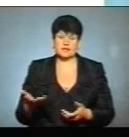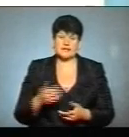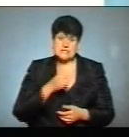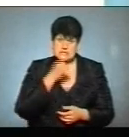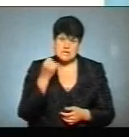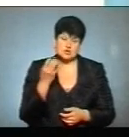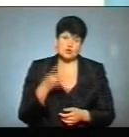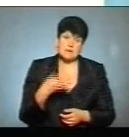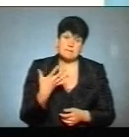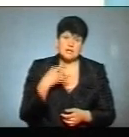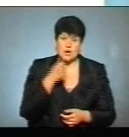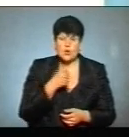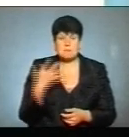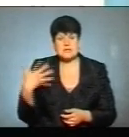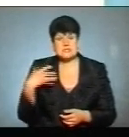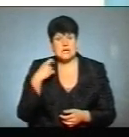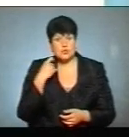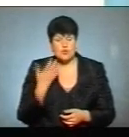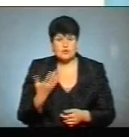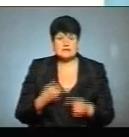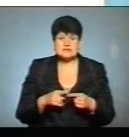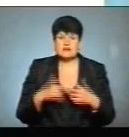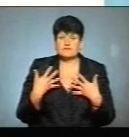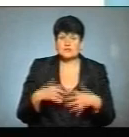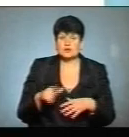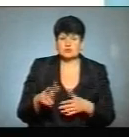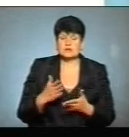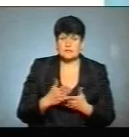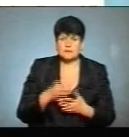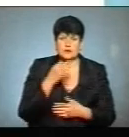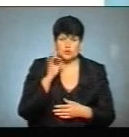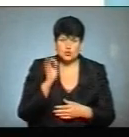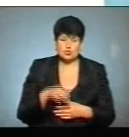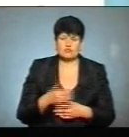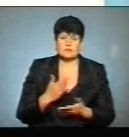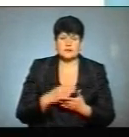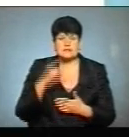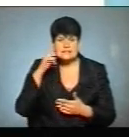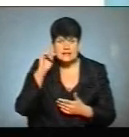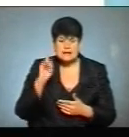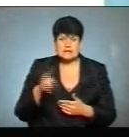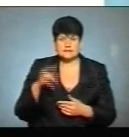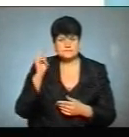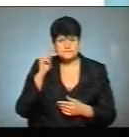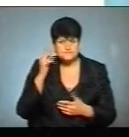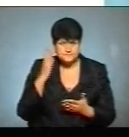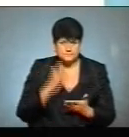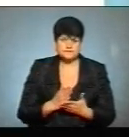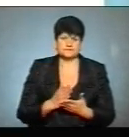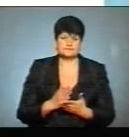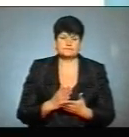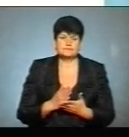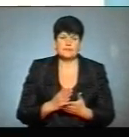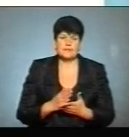там 45 років, 50 років, це вже люди, які мають певний досвід, певні знання, певні навики, і які вже